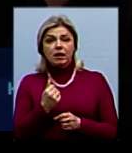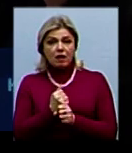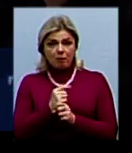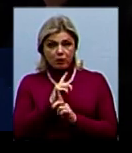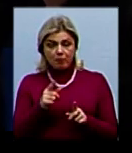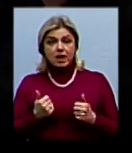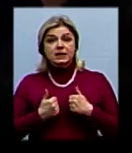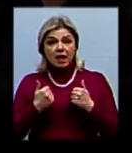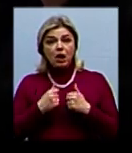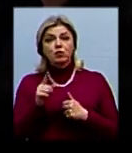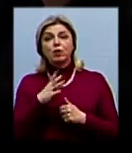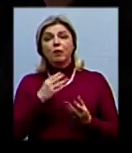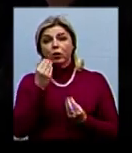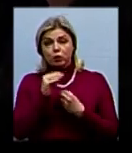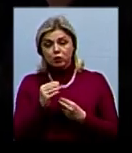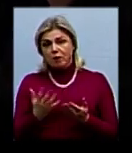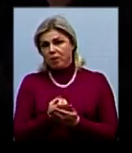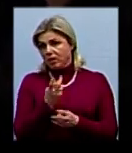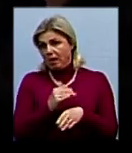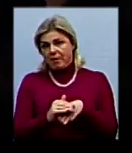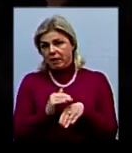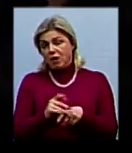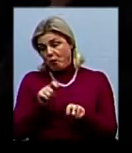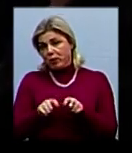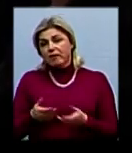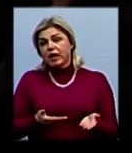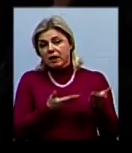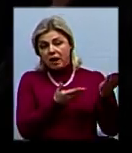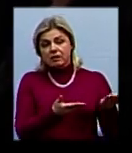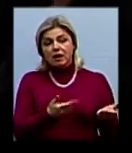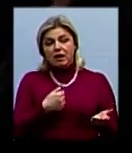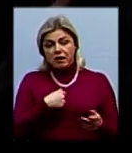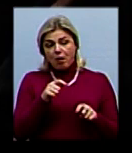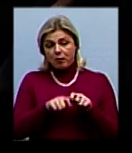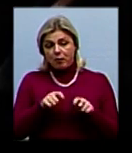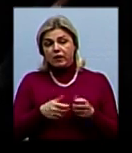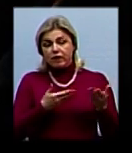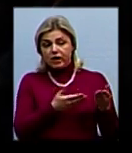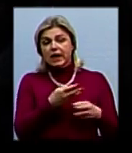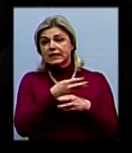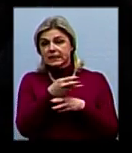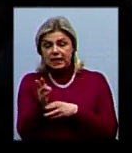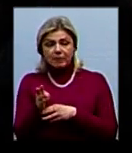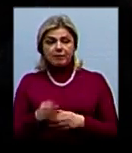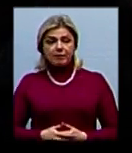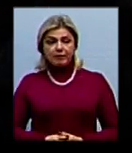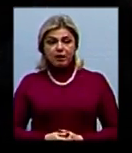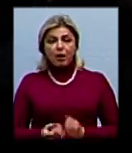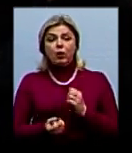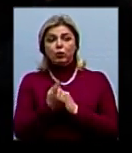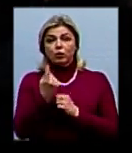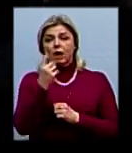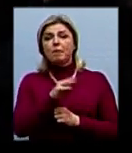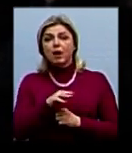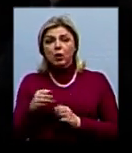было лучше, попал в немилость. Хорошо, проверяйте. Я говорю, если я лишние деньги прошу, проверяйте, снимем. Вот если их назовут. Сумма 1 600 000,